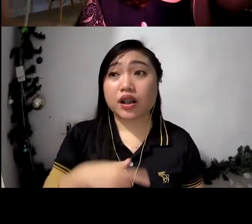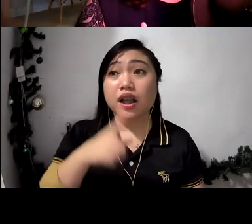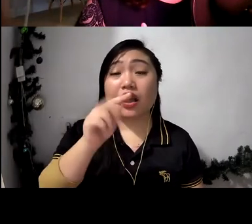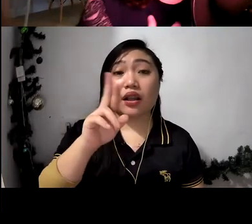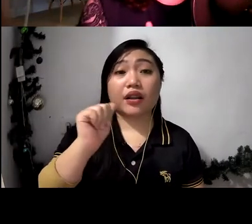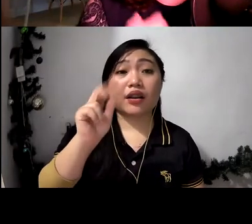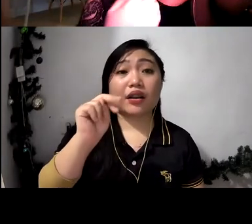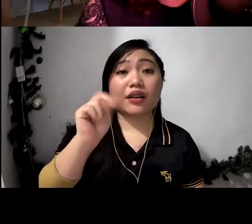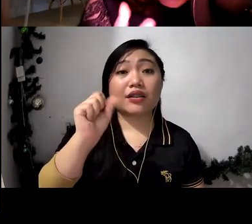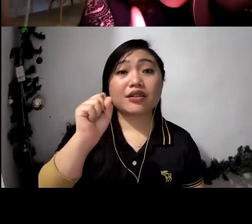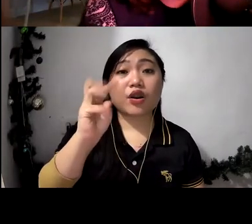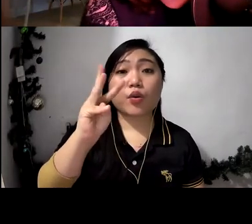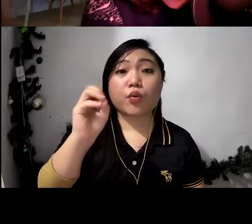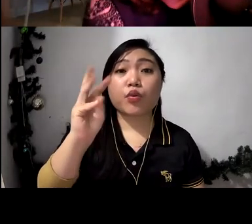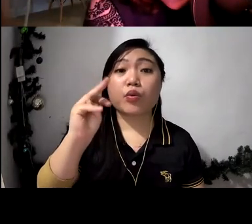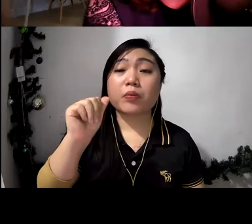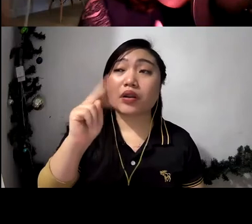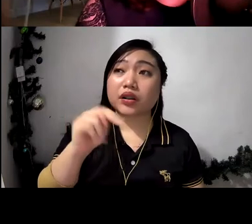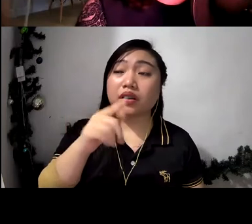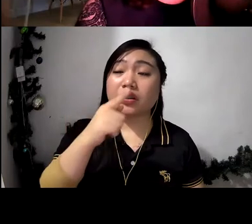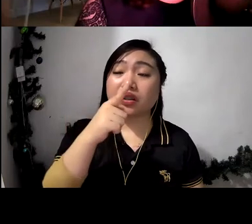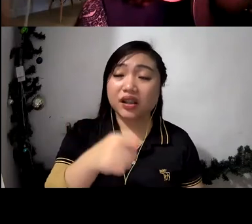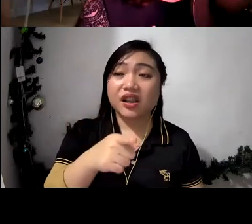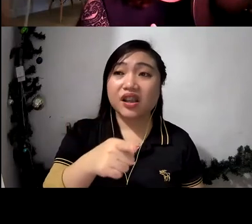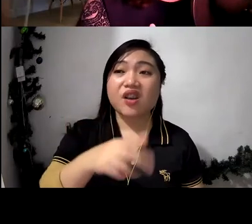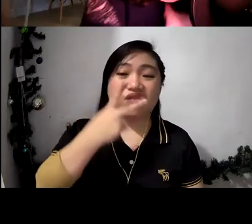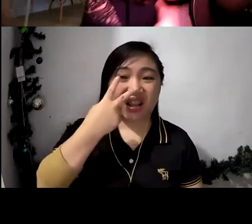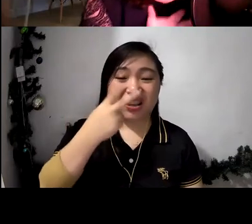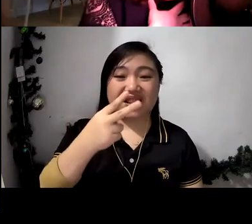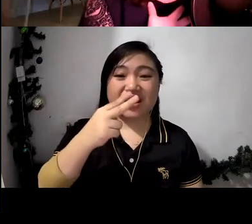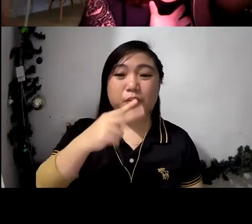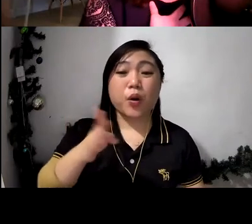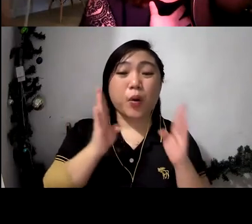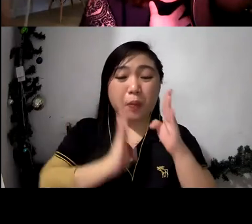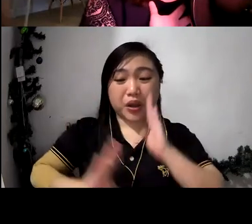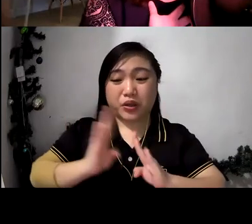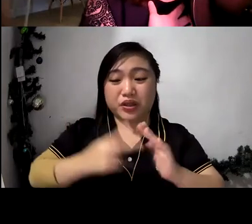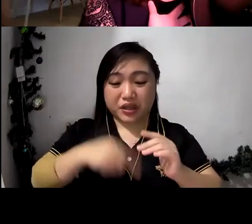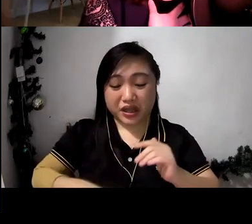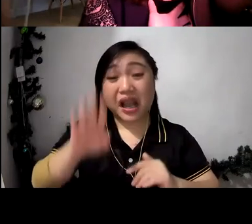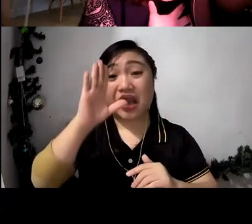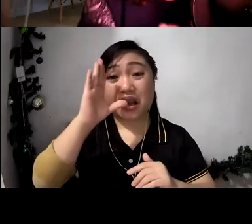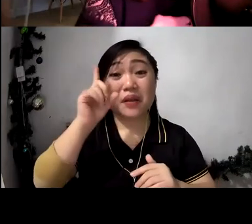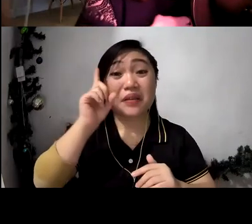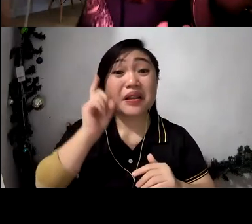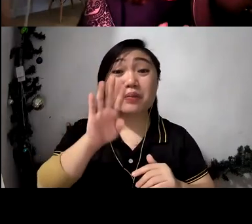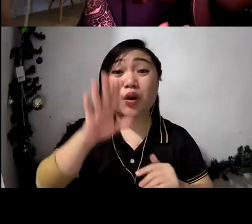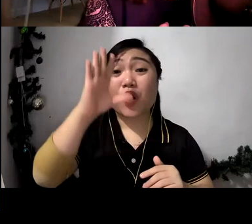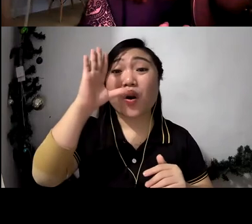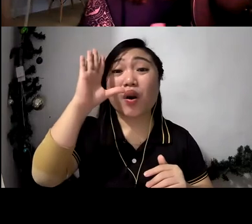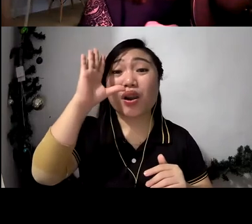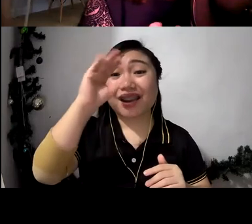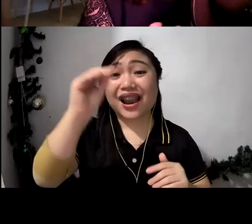ikaw ay lalaking pinanganak, biological sex mo lalaki, pero ang iyong gender identity ay babae,